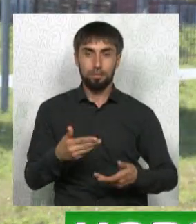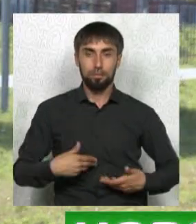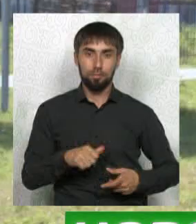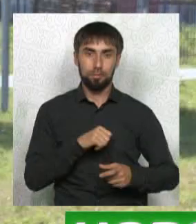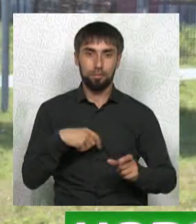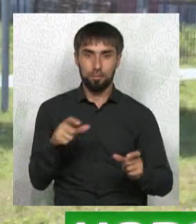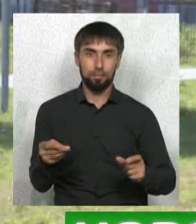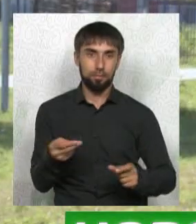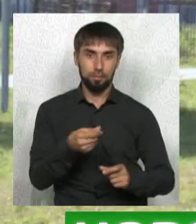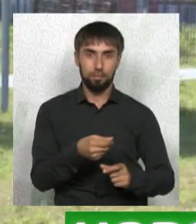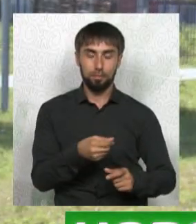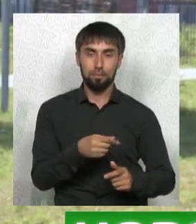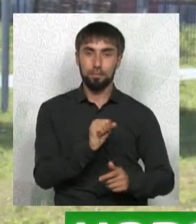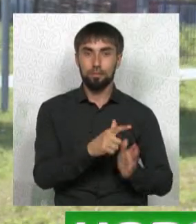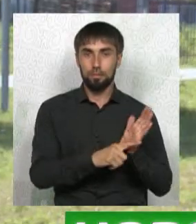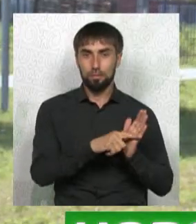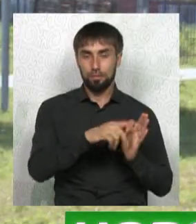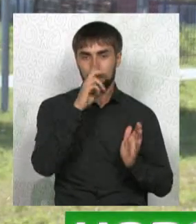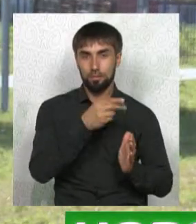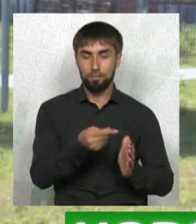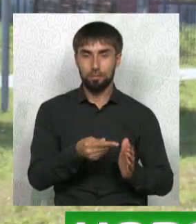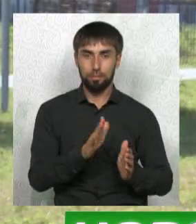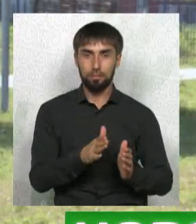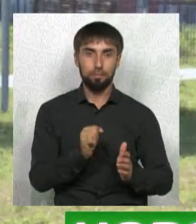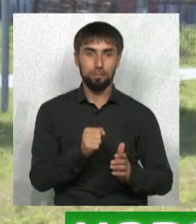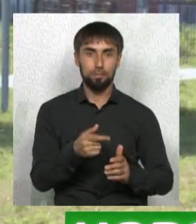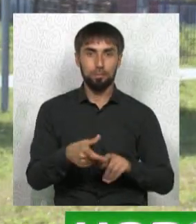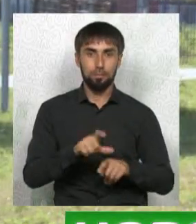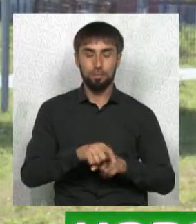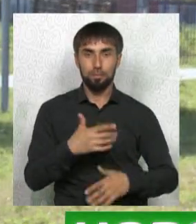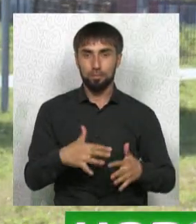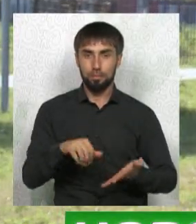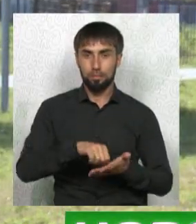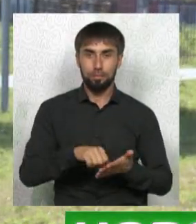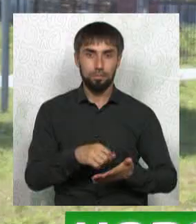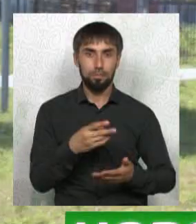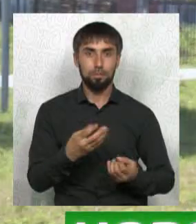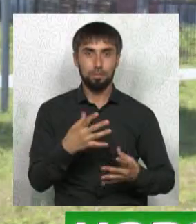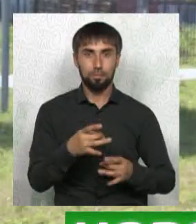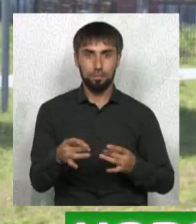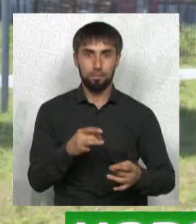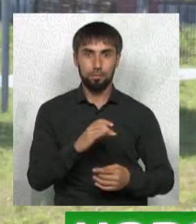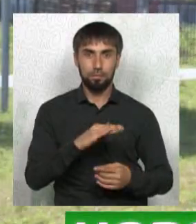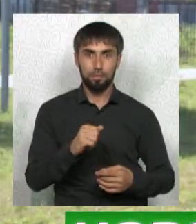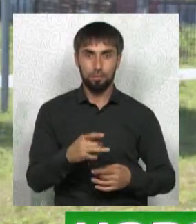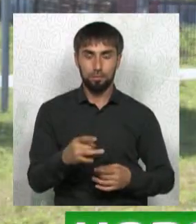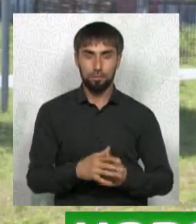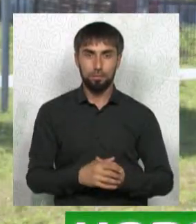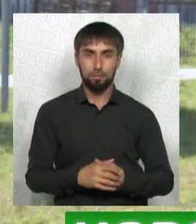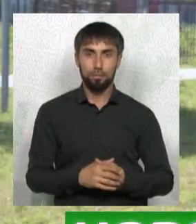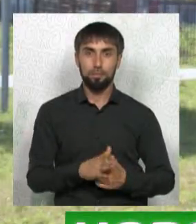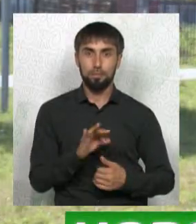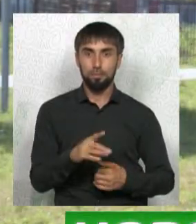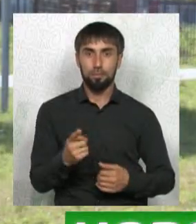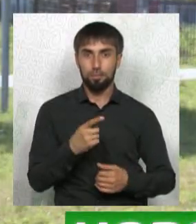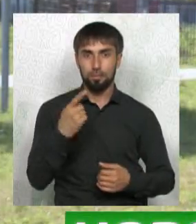средства. Очень слабо граждане участвуют в некоторых районах, в том числе и в Сунжинском районе. Вот